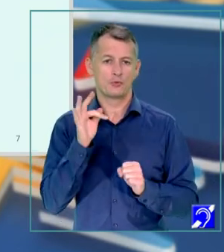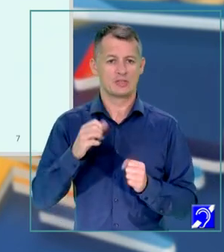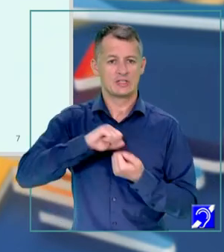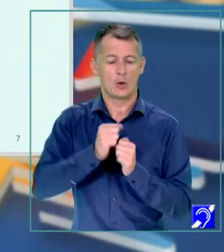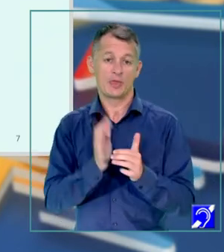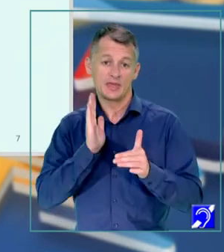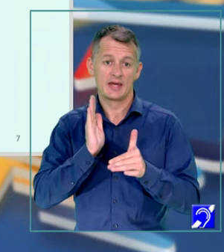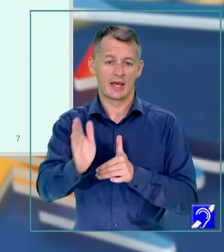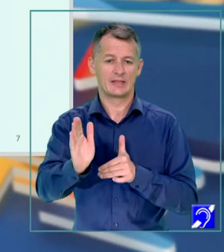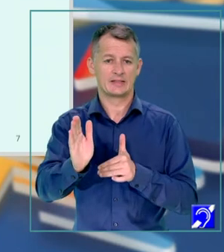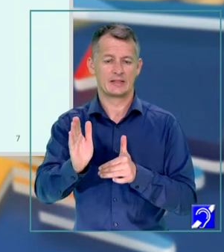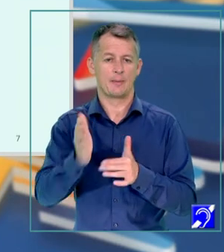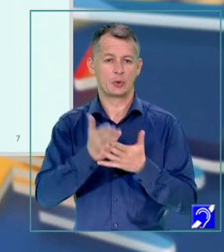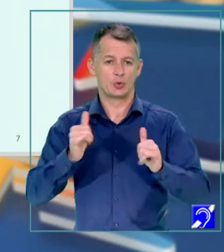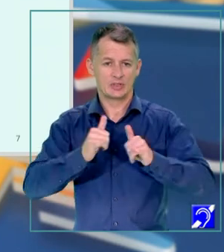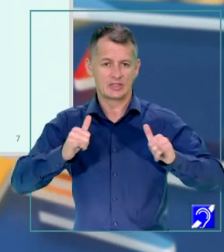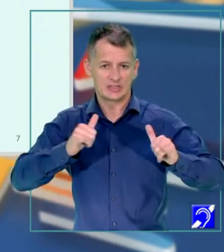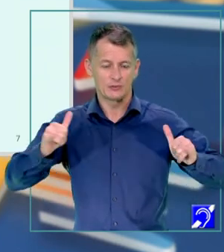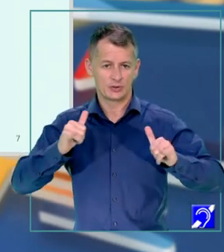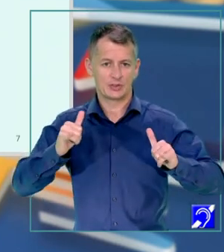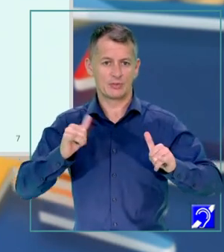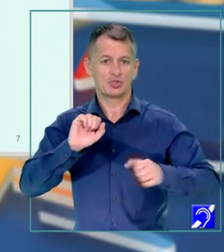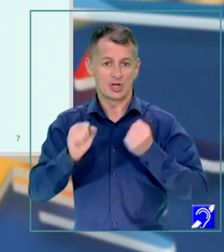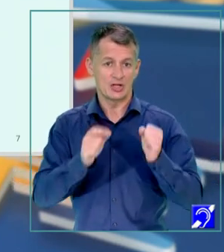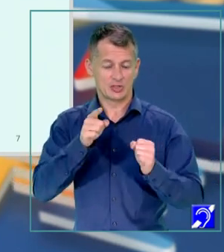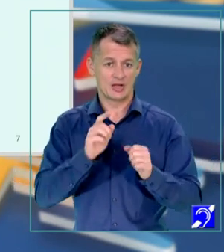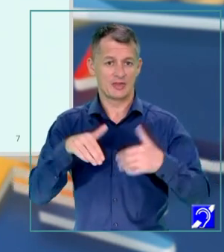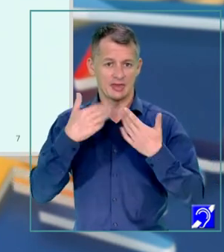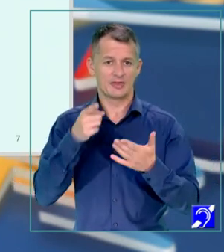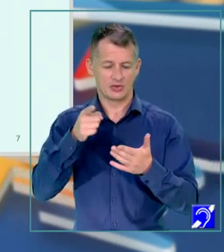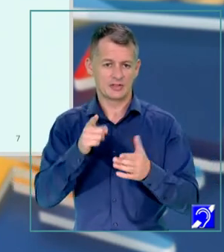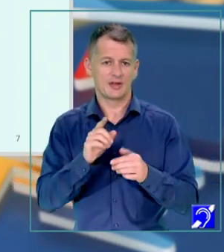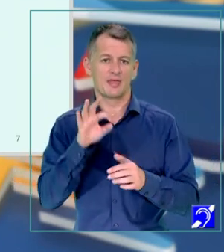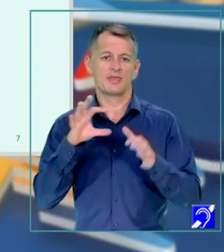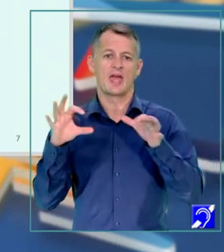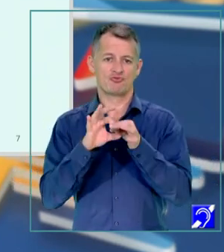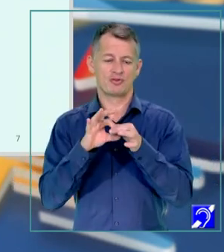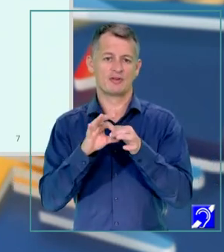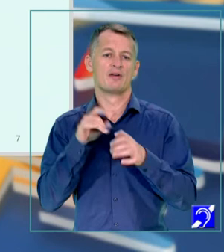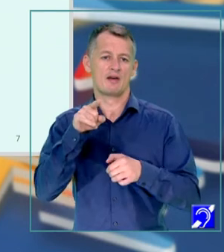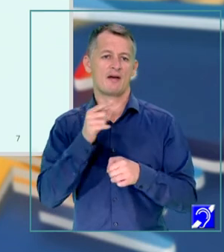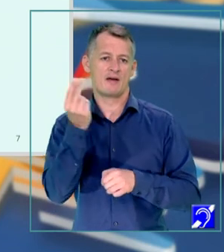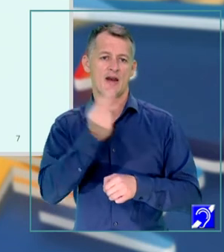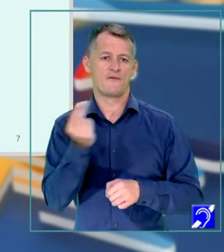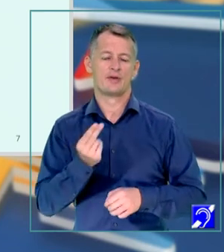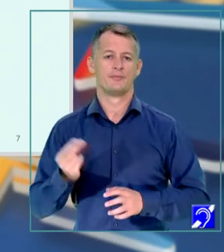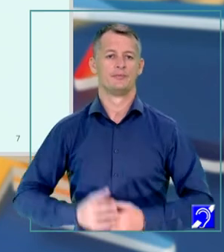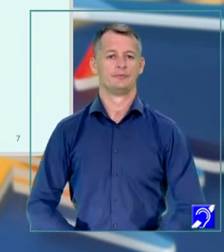de dezvoltare a funcției de mișcare a funcției este dată de această tangentă la grafic